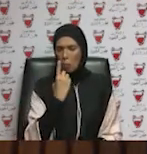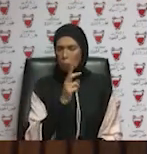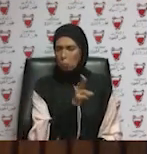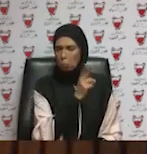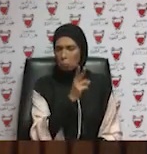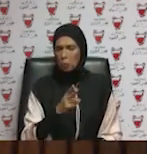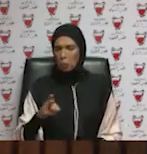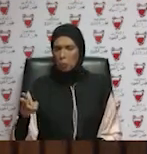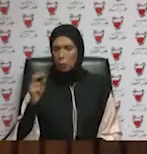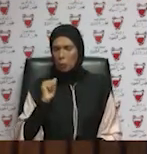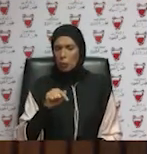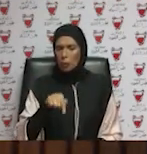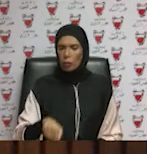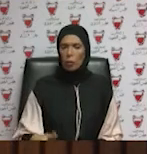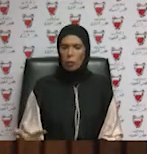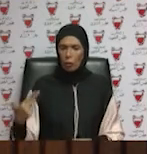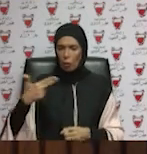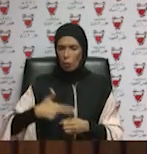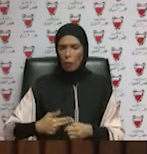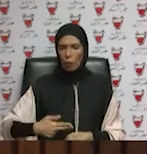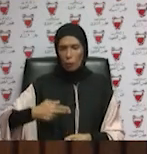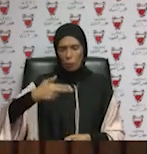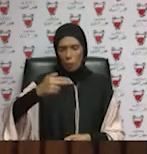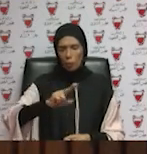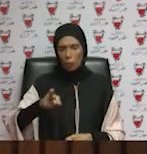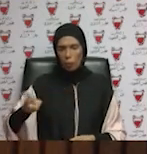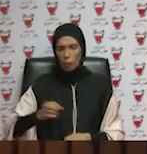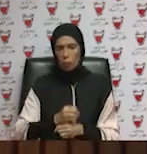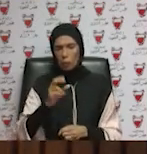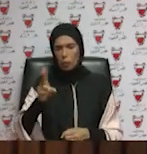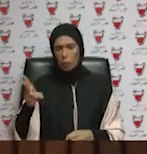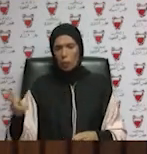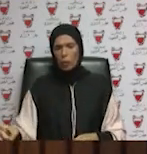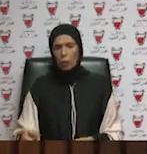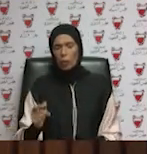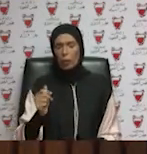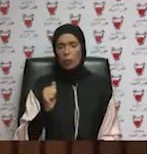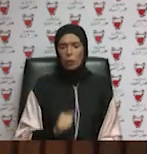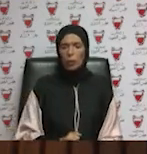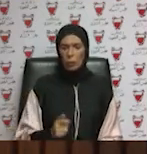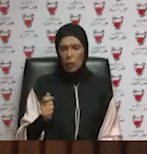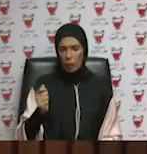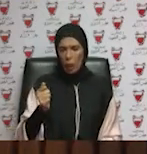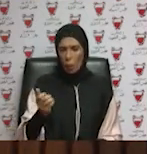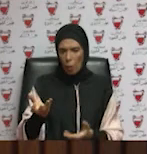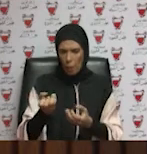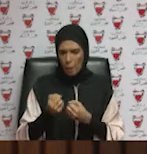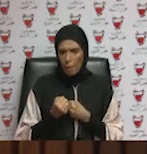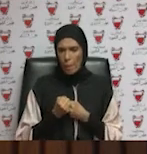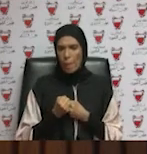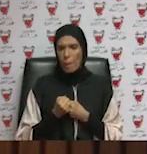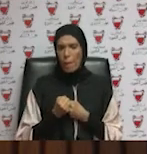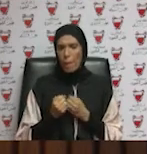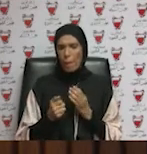تسجيل إيرادات النفط والغاز والإيرادات الحكومية الأخرى على الأساس النقدي أي الأموال المستلمة، في حين تم